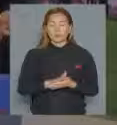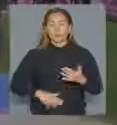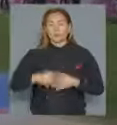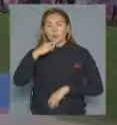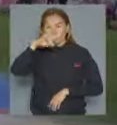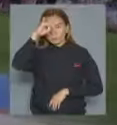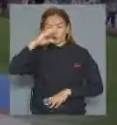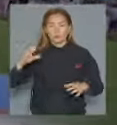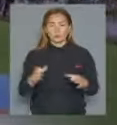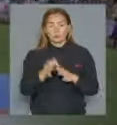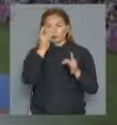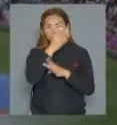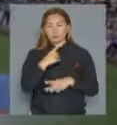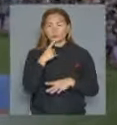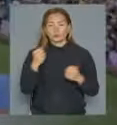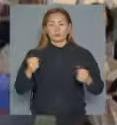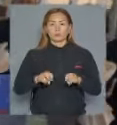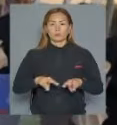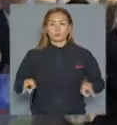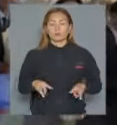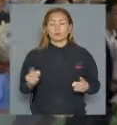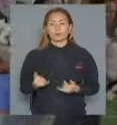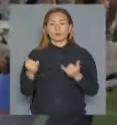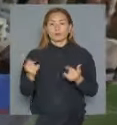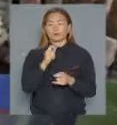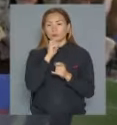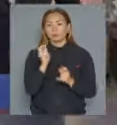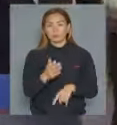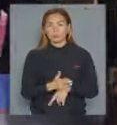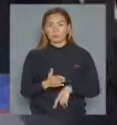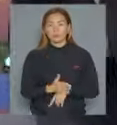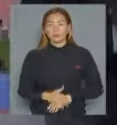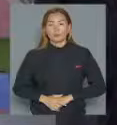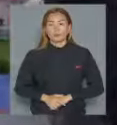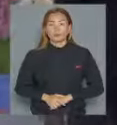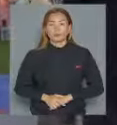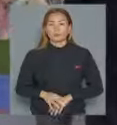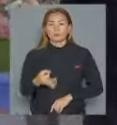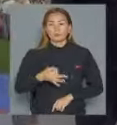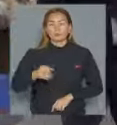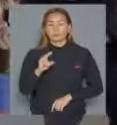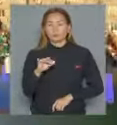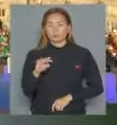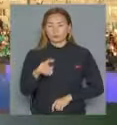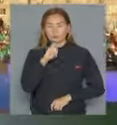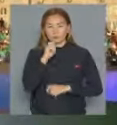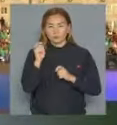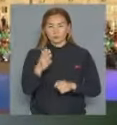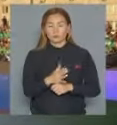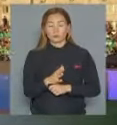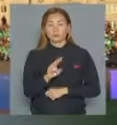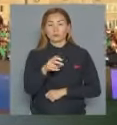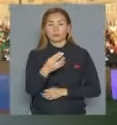Қазақстан Республикасы мәдениет және спорт министрлігінің құрмет грамотасы мен алғыс хаты мен облыс әкімінің алғыс хаты мен